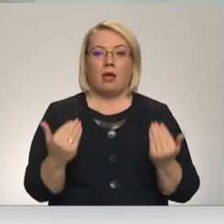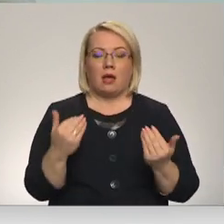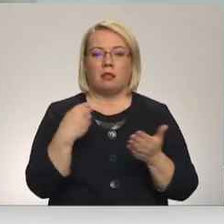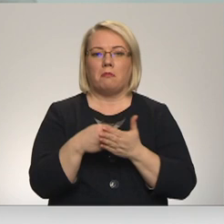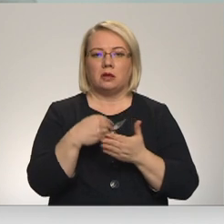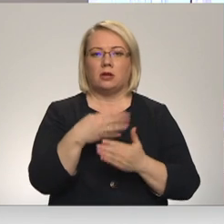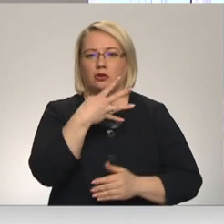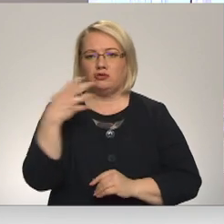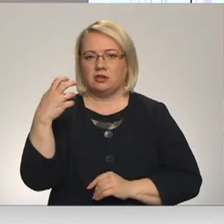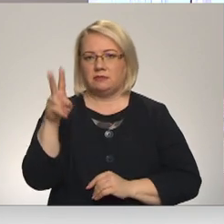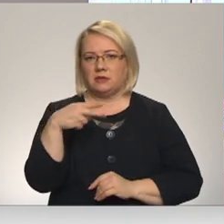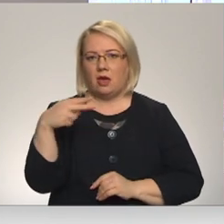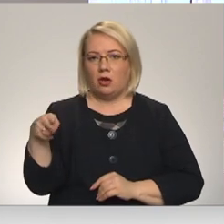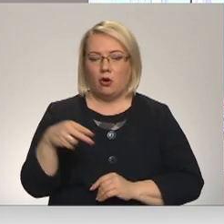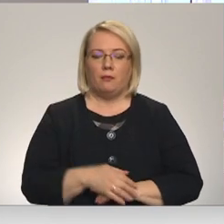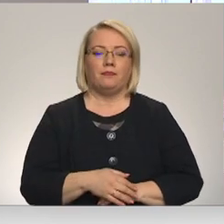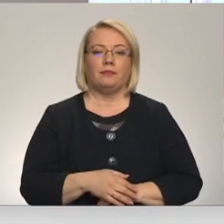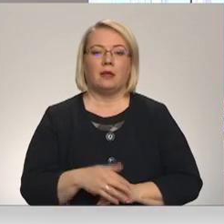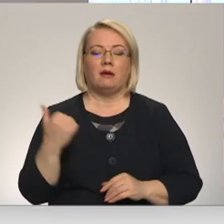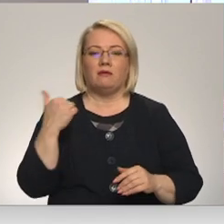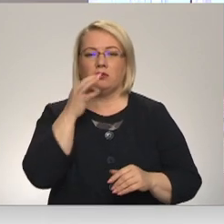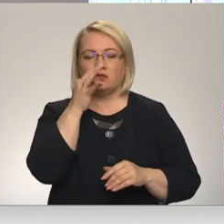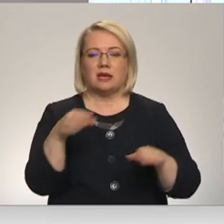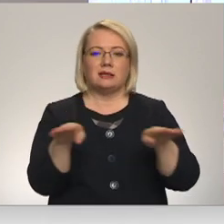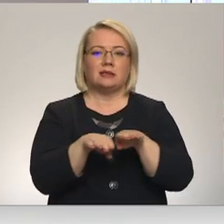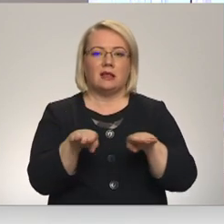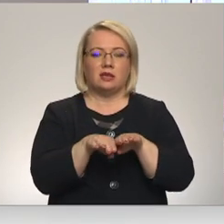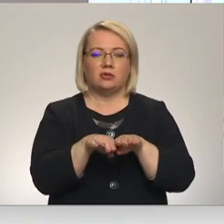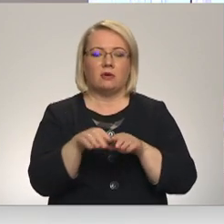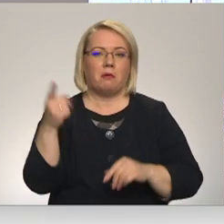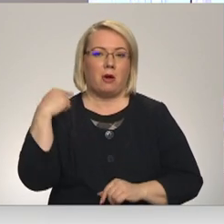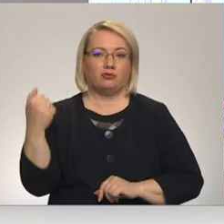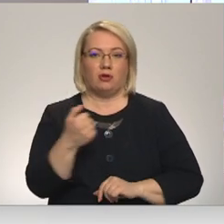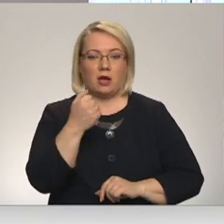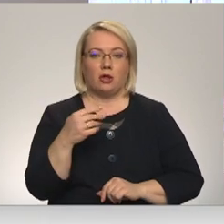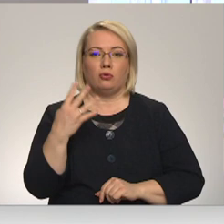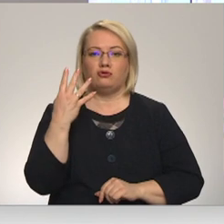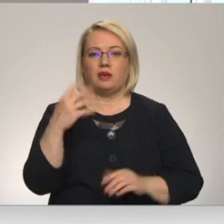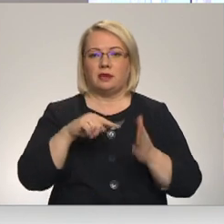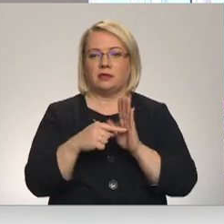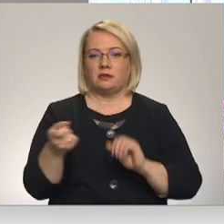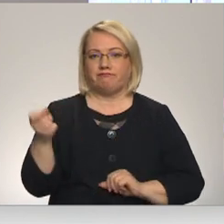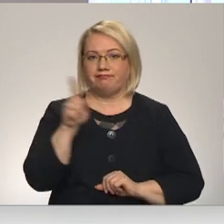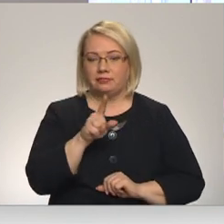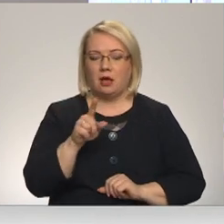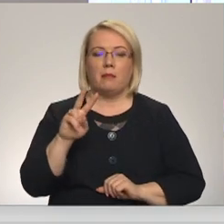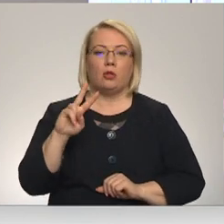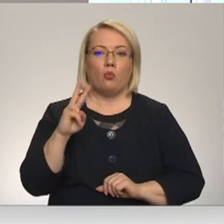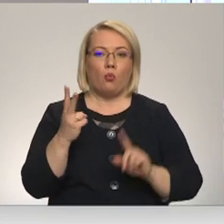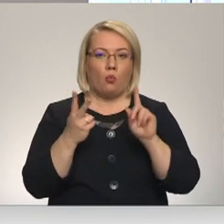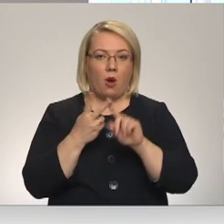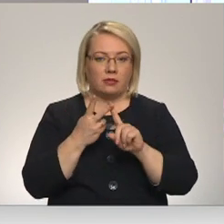400 eiro. Salīdzinot par pagājušo gadu, tās ir 4 reizes. Un otrs būtiskākais faktors, vai